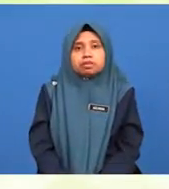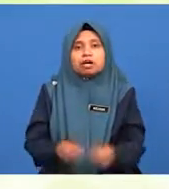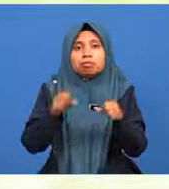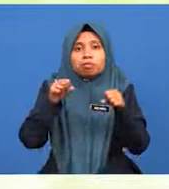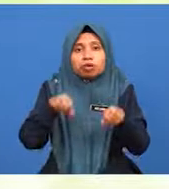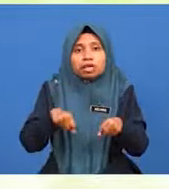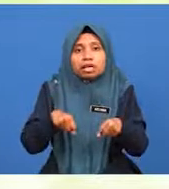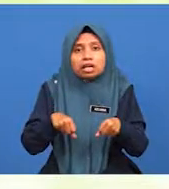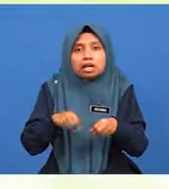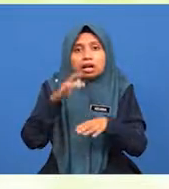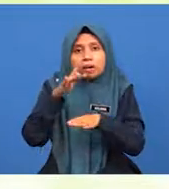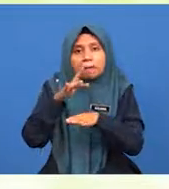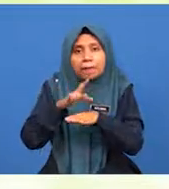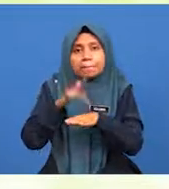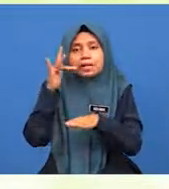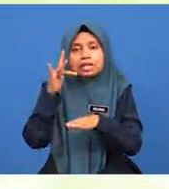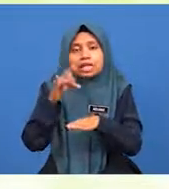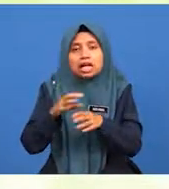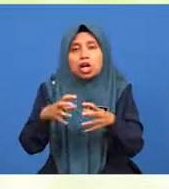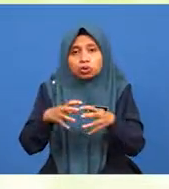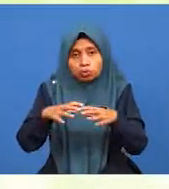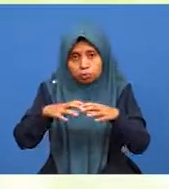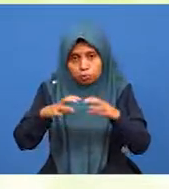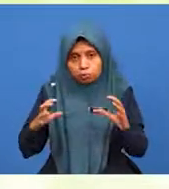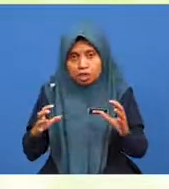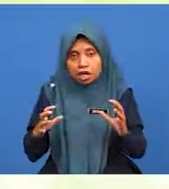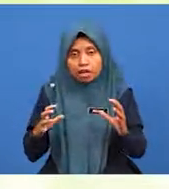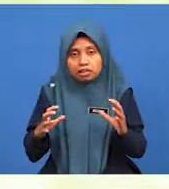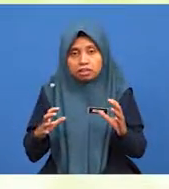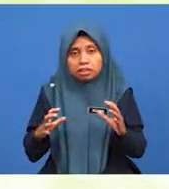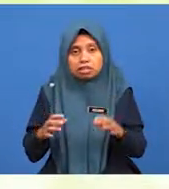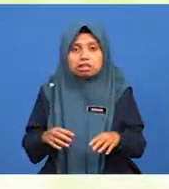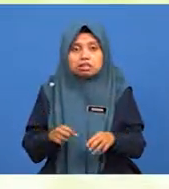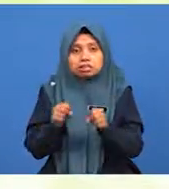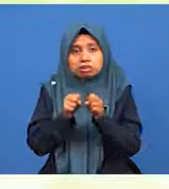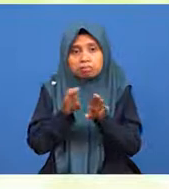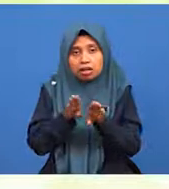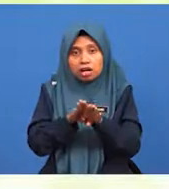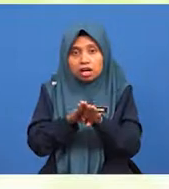Bolehkah murid-murid nyatakan penjodoh bilangan bagi isi durian?